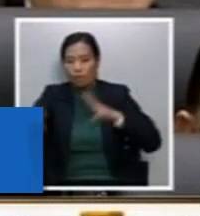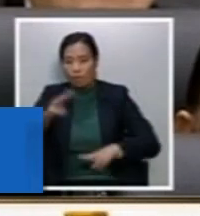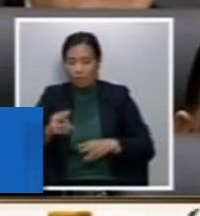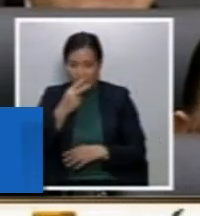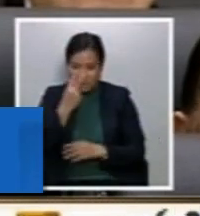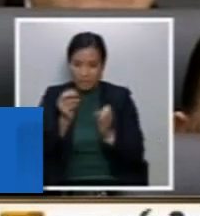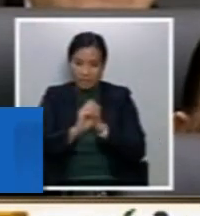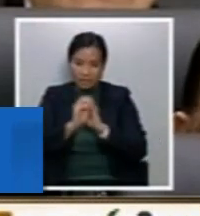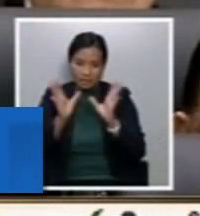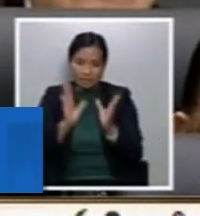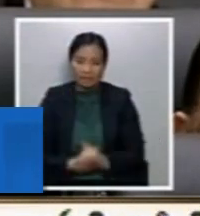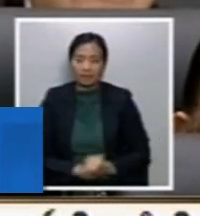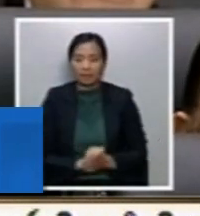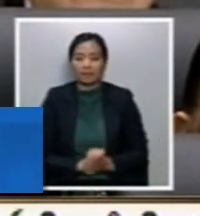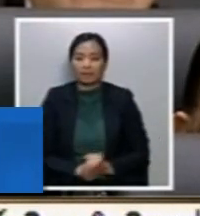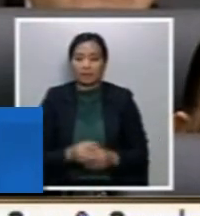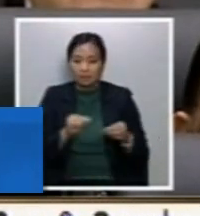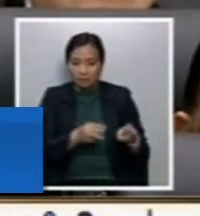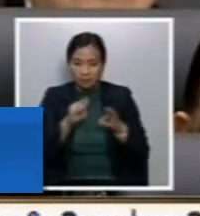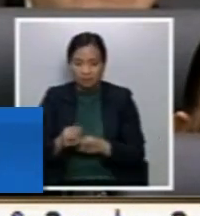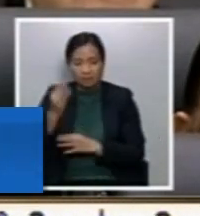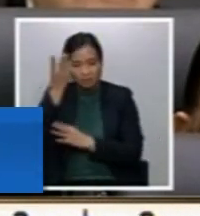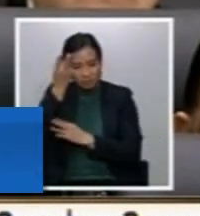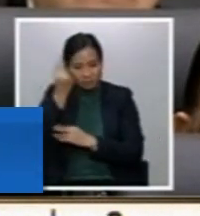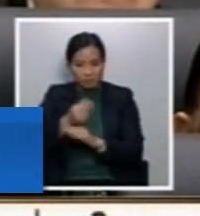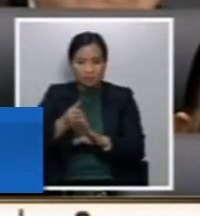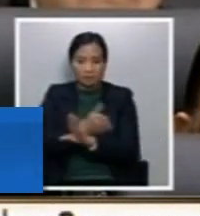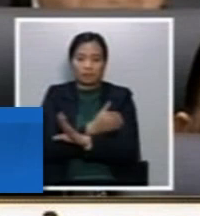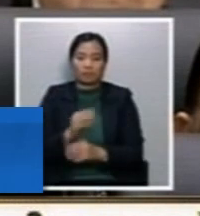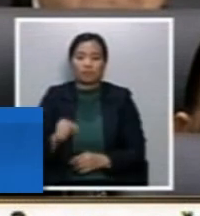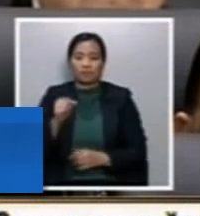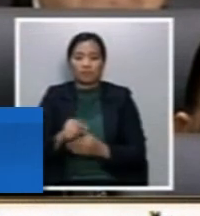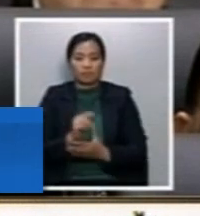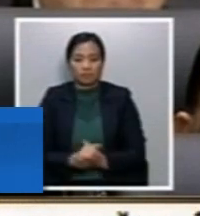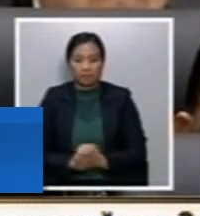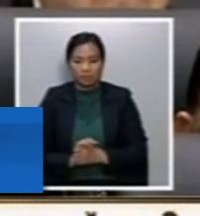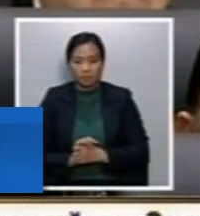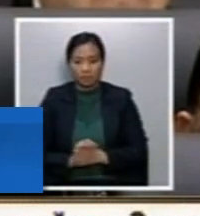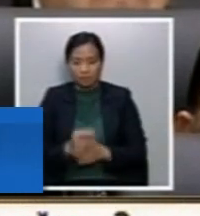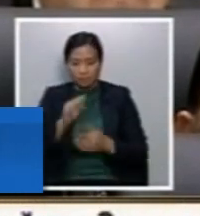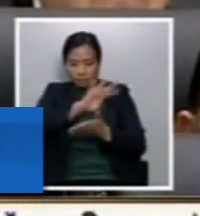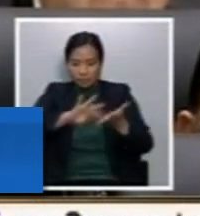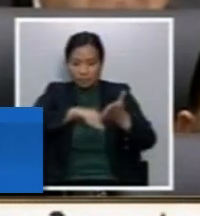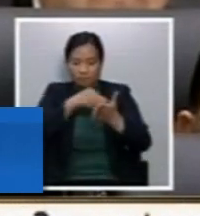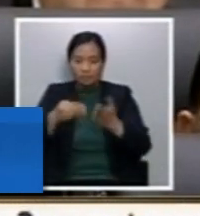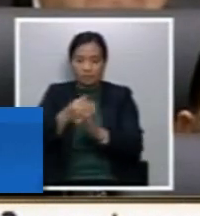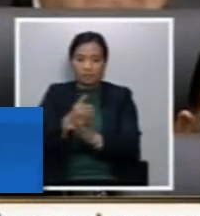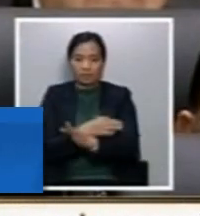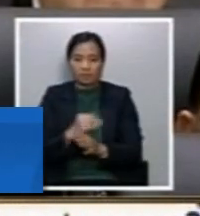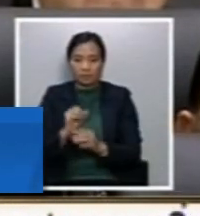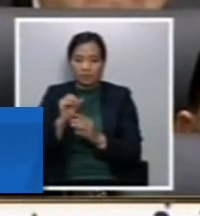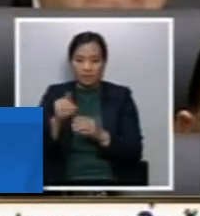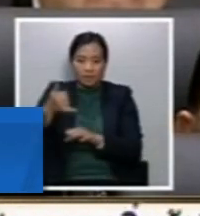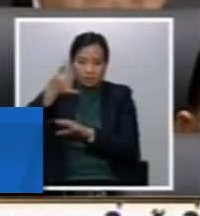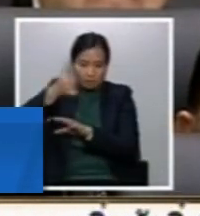างมีการคิดมีการไต่ตองก่อนที่ได้ลงมือทำนะครับไม่ใช่ว่าไม่ได้ไต่ตองศพลักษณะคุกเข่าศพ